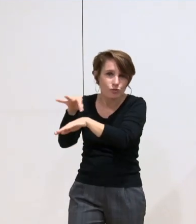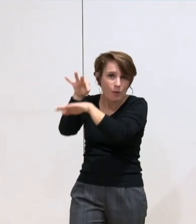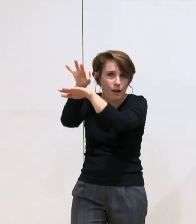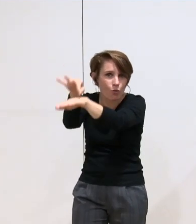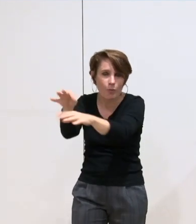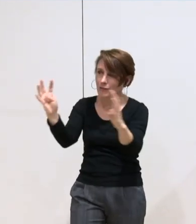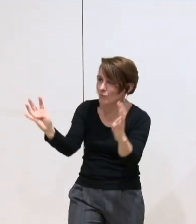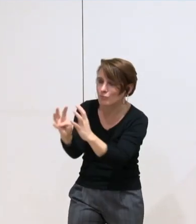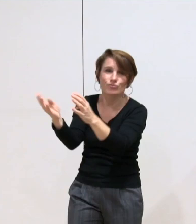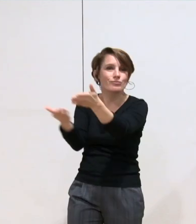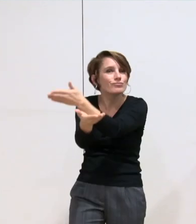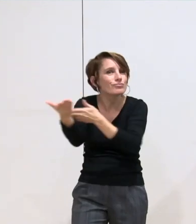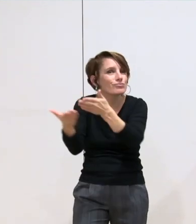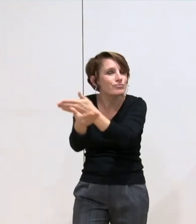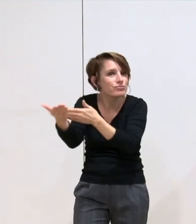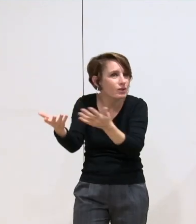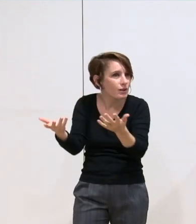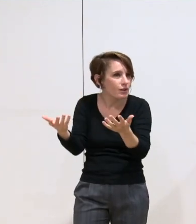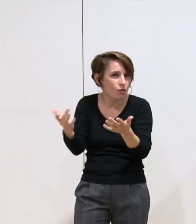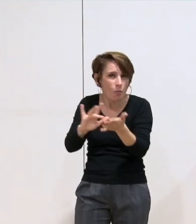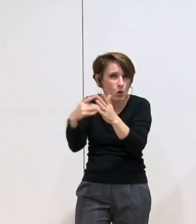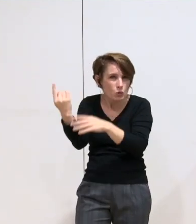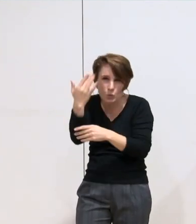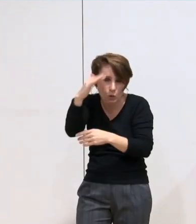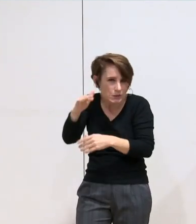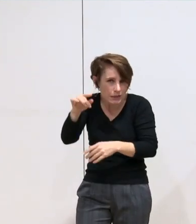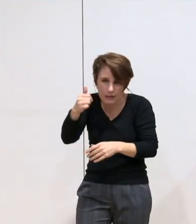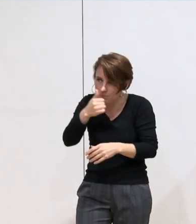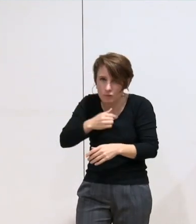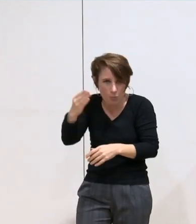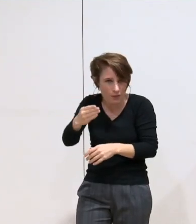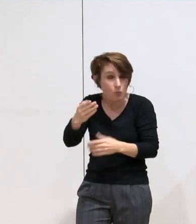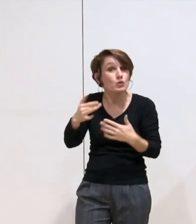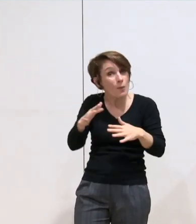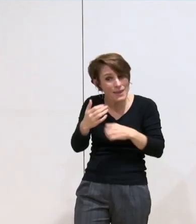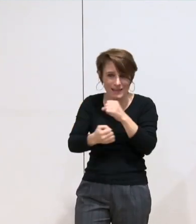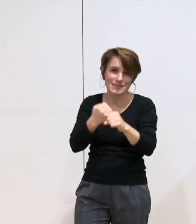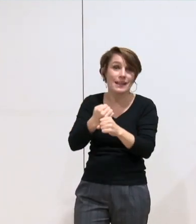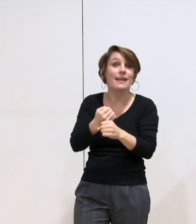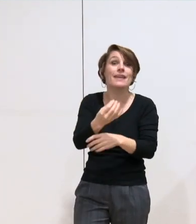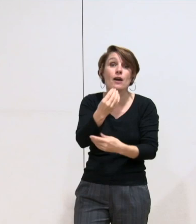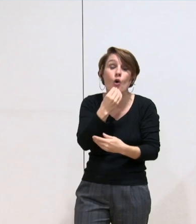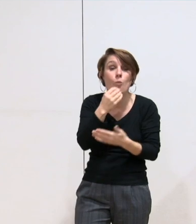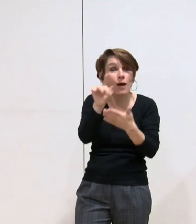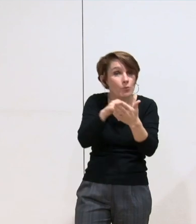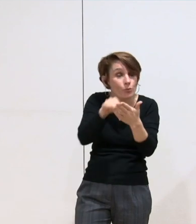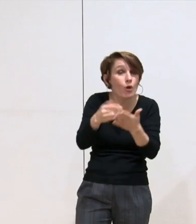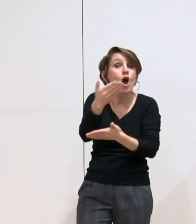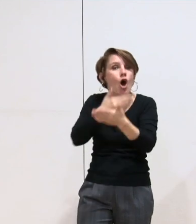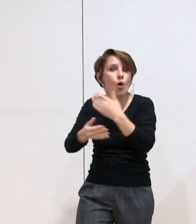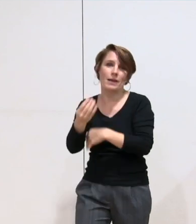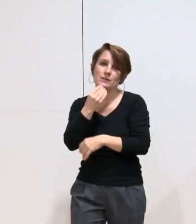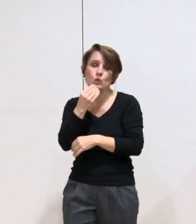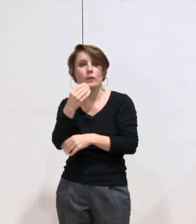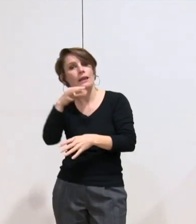soit un succès en termes d'audience. Et je crois que le format de cette année permettra cette